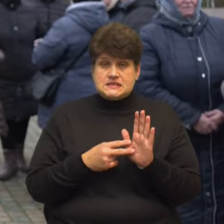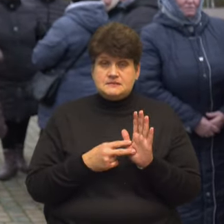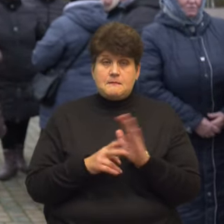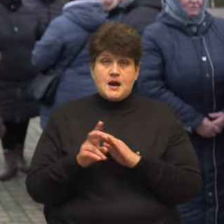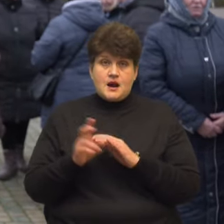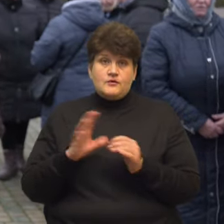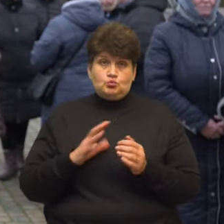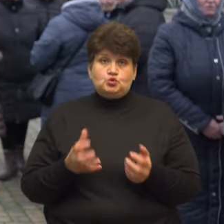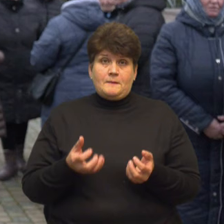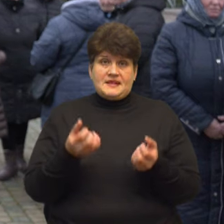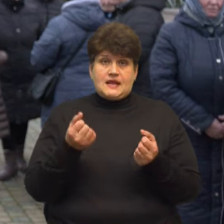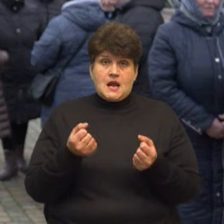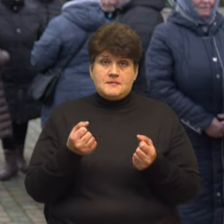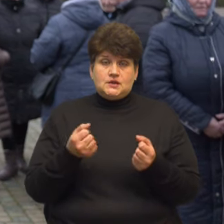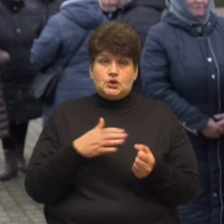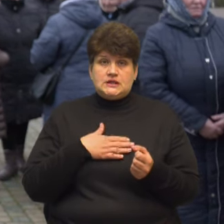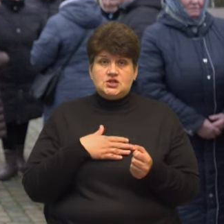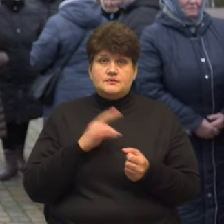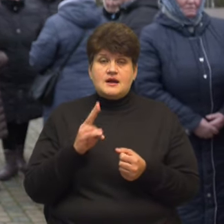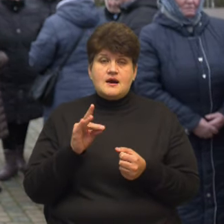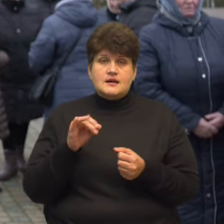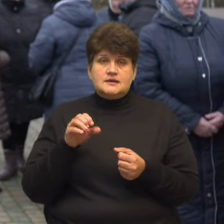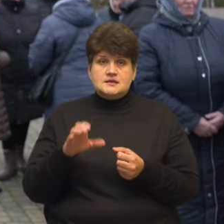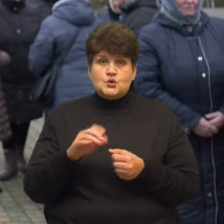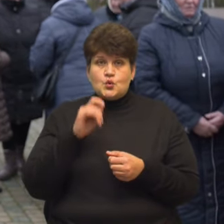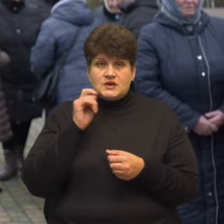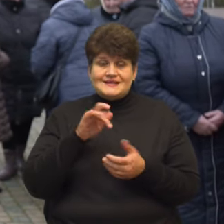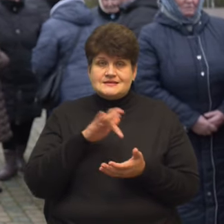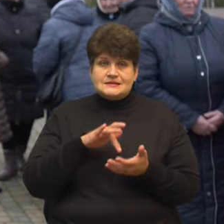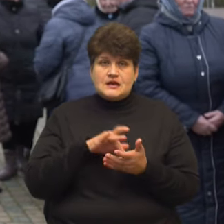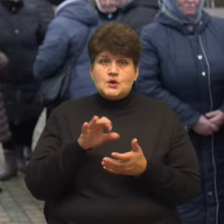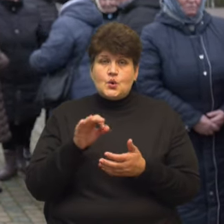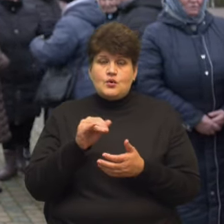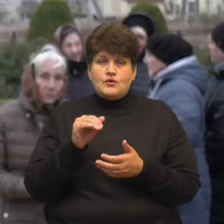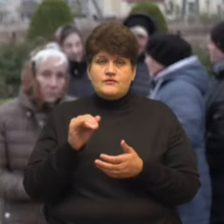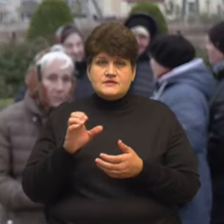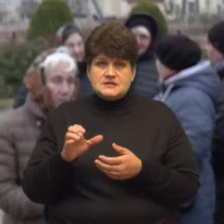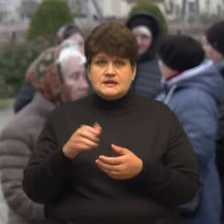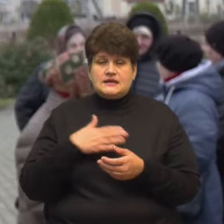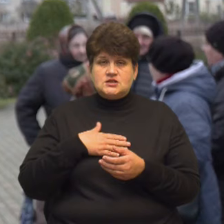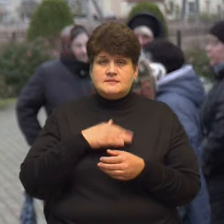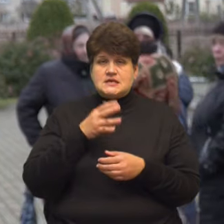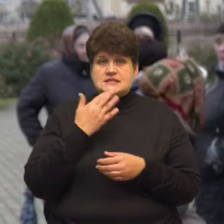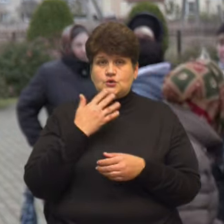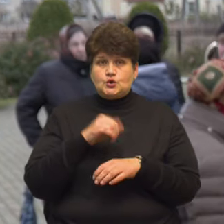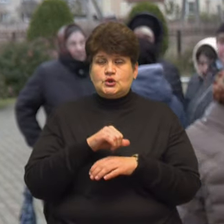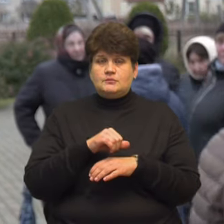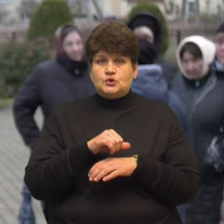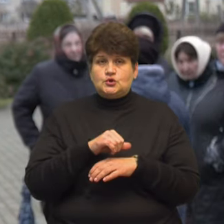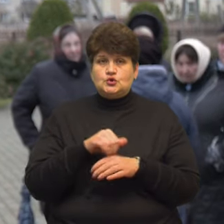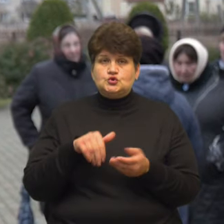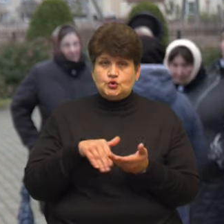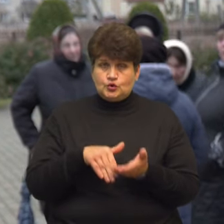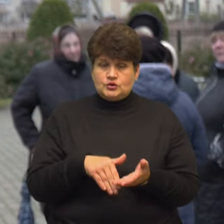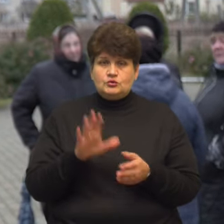було підтримано нашим карітасом України центральним офісом завдяки нашим закордонним донорам при інших парафіях будуть відкриті дитячі